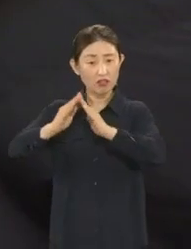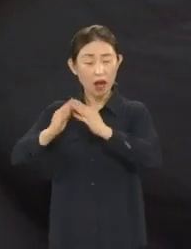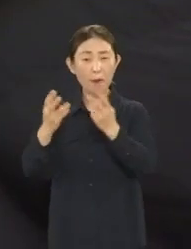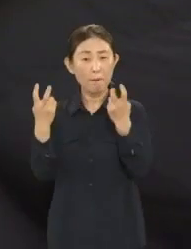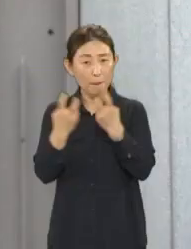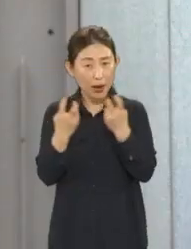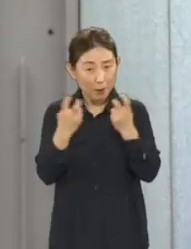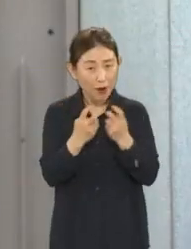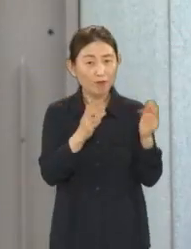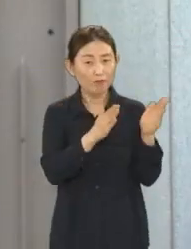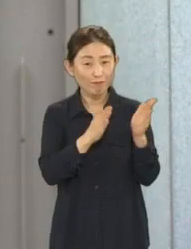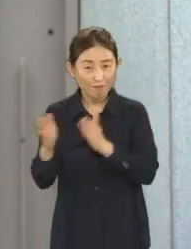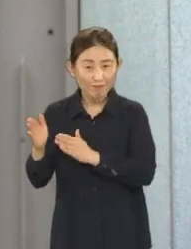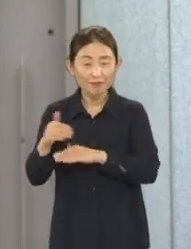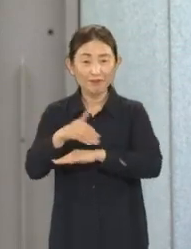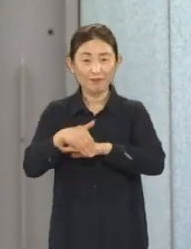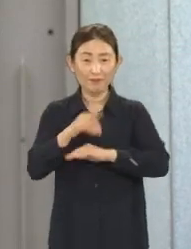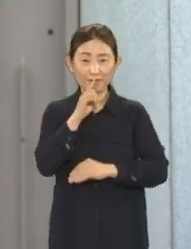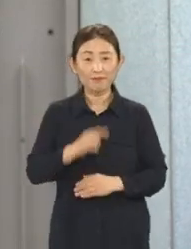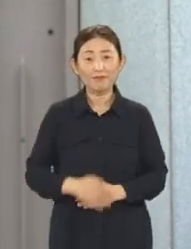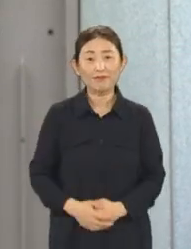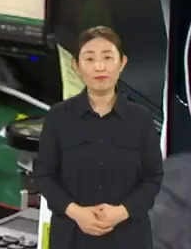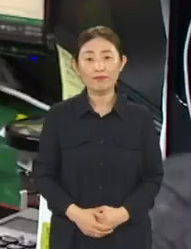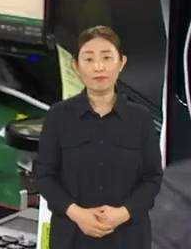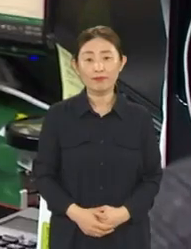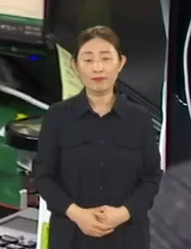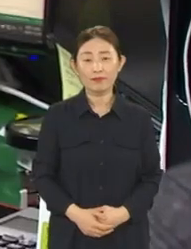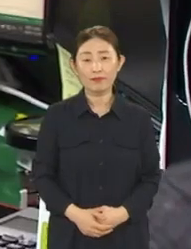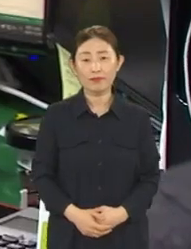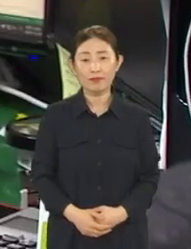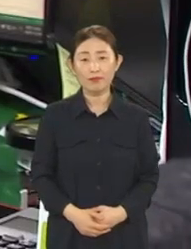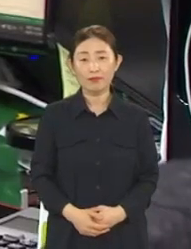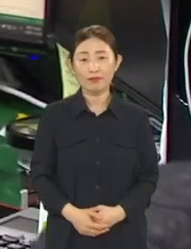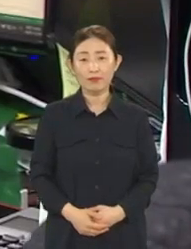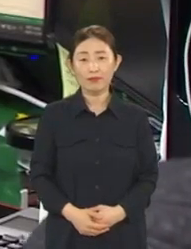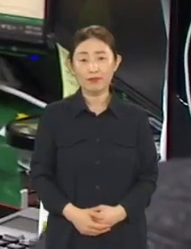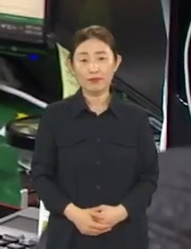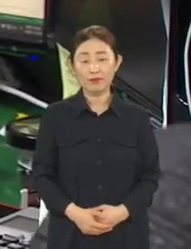활성화시킬 수 있는 방안을 마련하겠다고 밝혔습니다. TJB 김철진입니다.